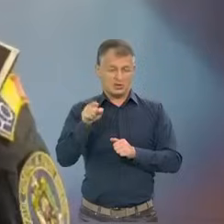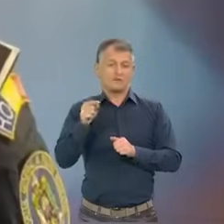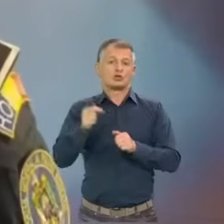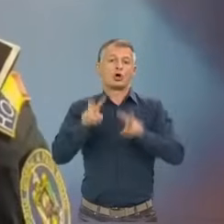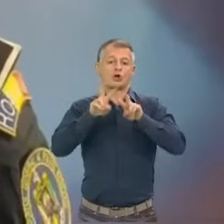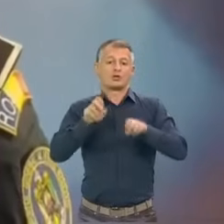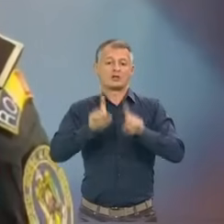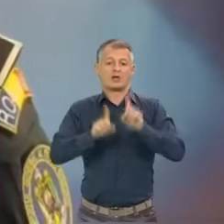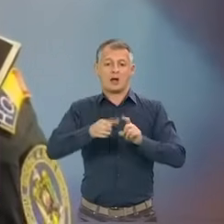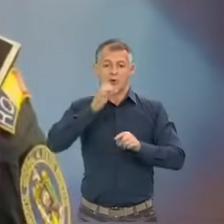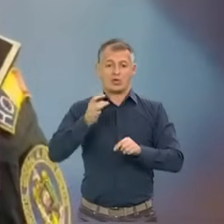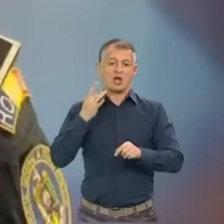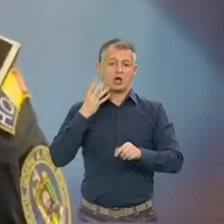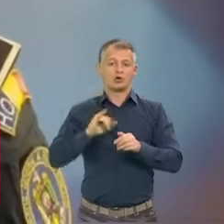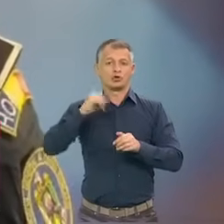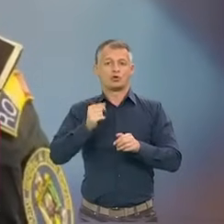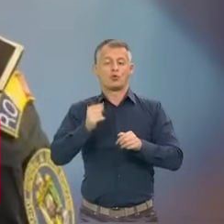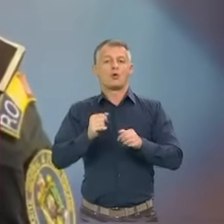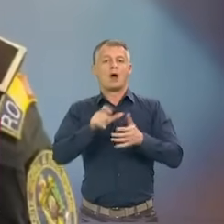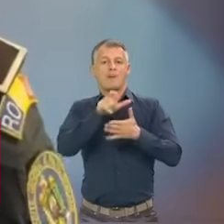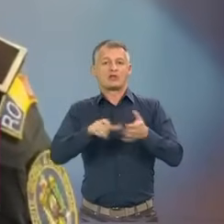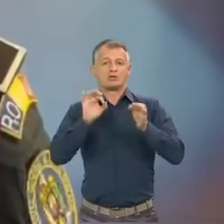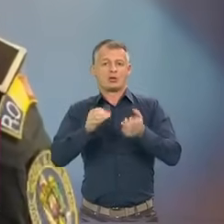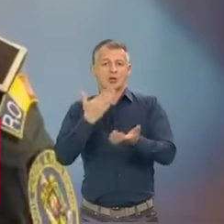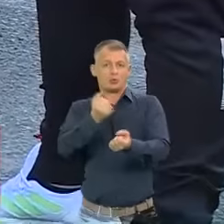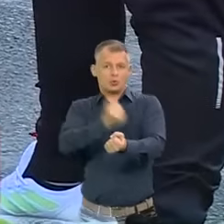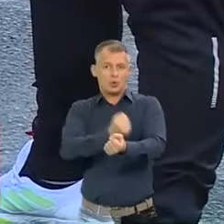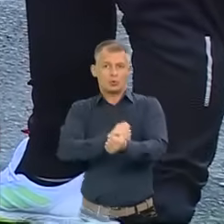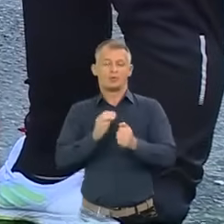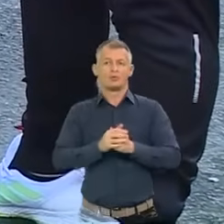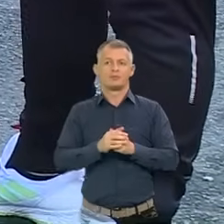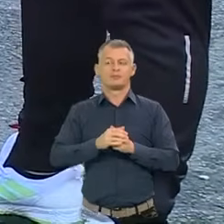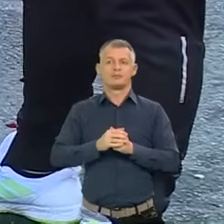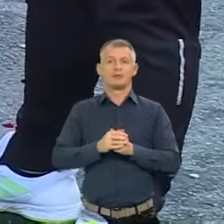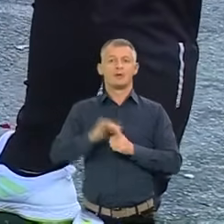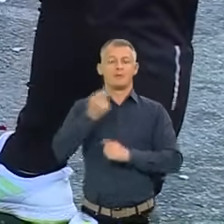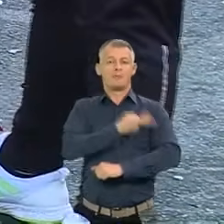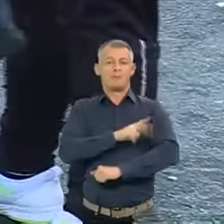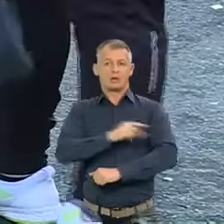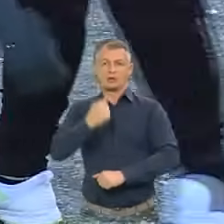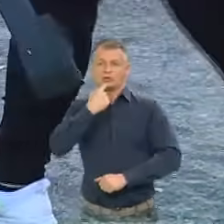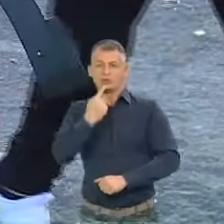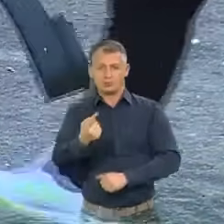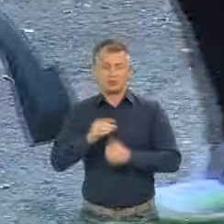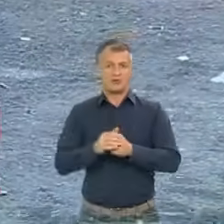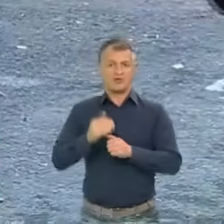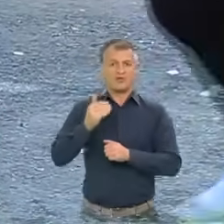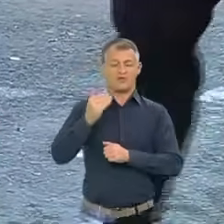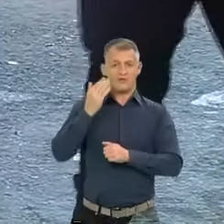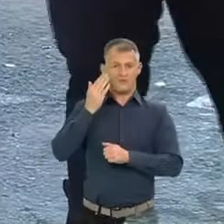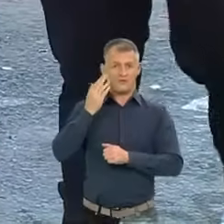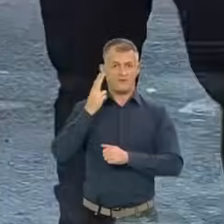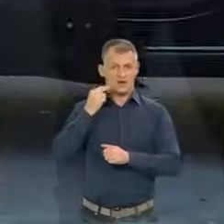aparatul etilotest dar și cu aparatul drag test rezultatele fiind negative martorii spun că Minora avea o viteză de peste 100 de